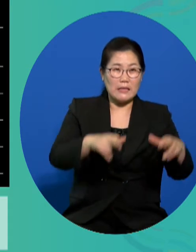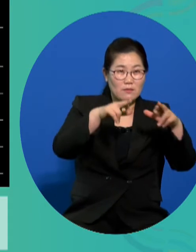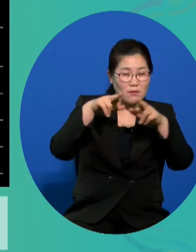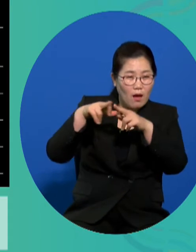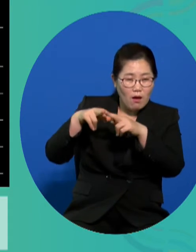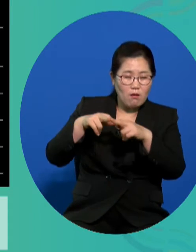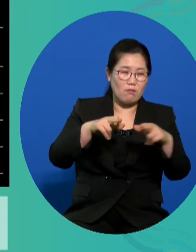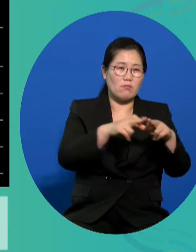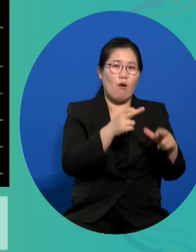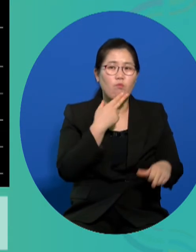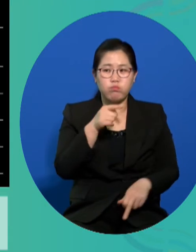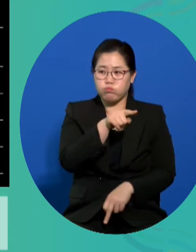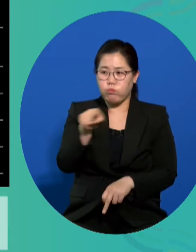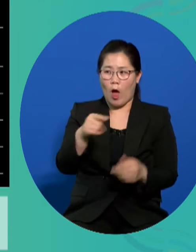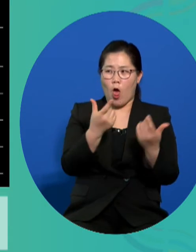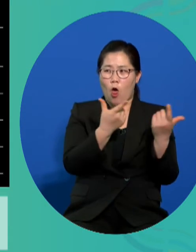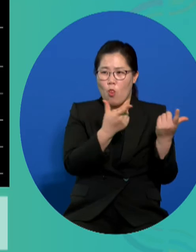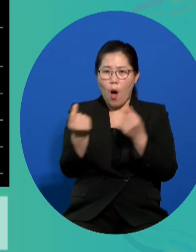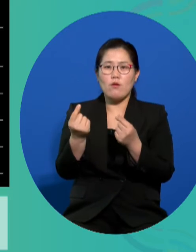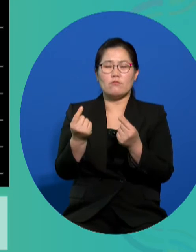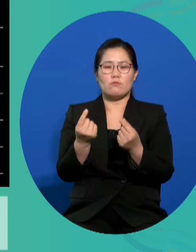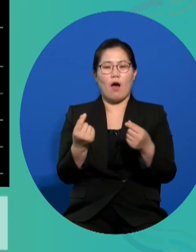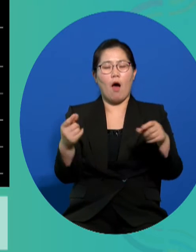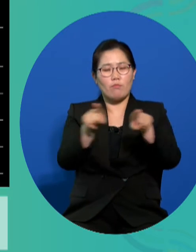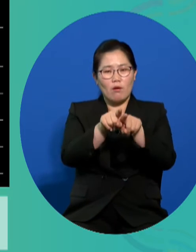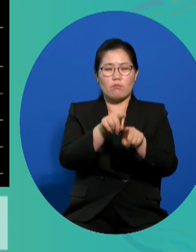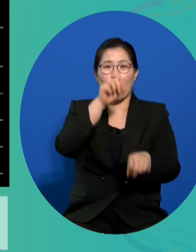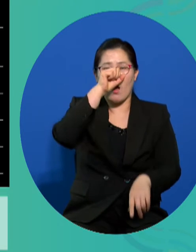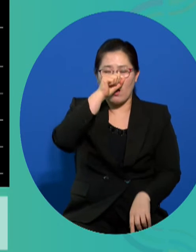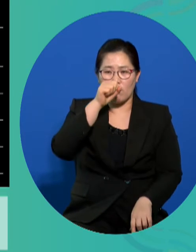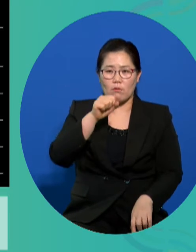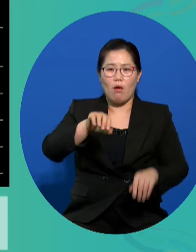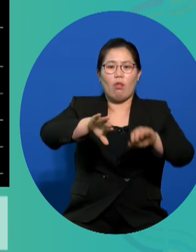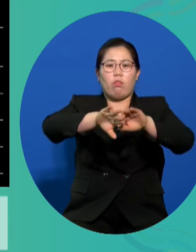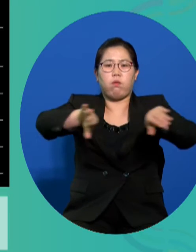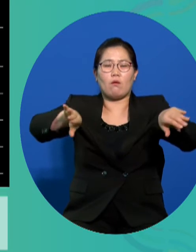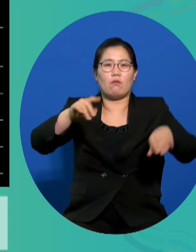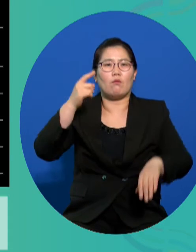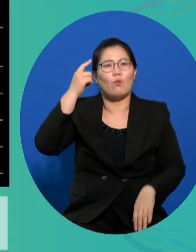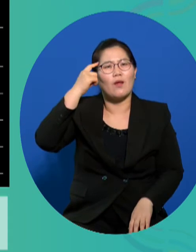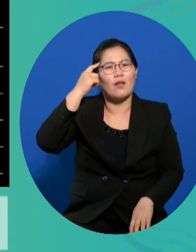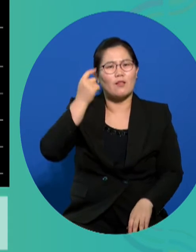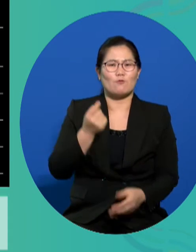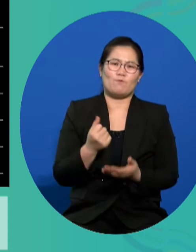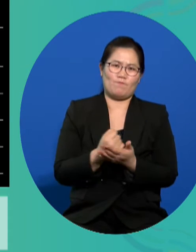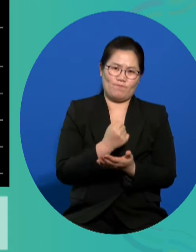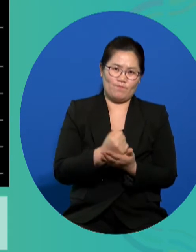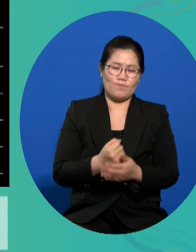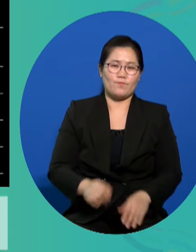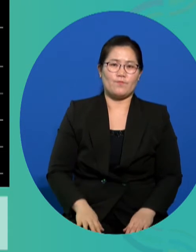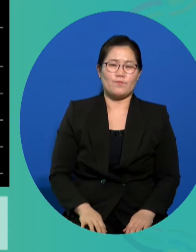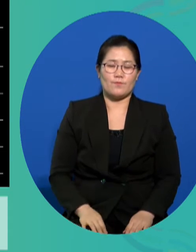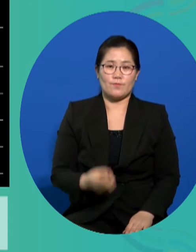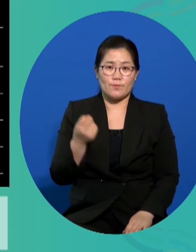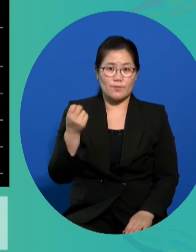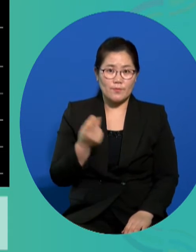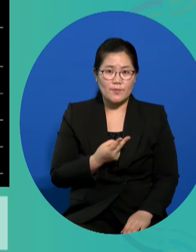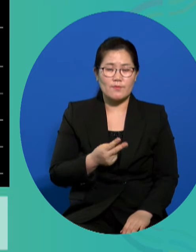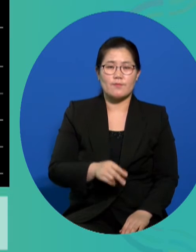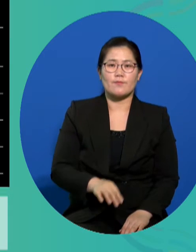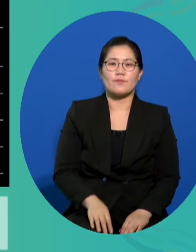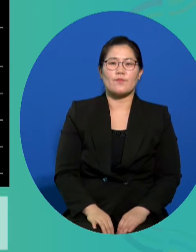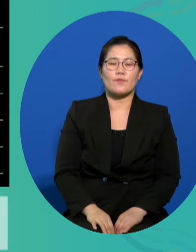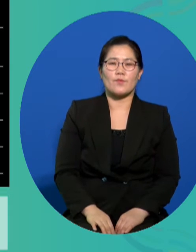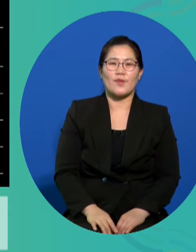좀 공이 똑같이 다뤄줬으면 얼마나 좋을까 이런 생각도 해보고요. 그리고 유산이라는 게 이제 단기적인 게 있고